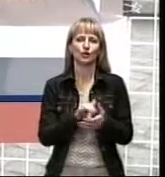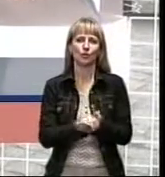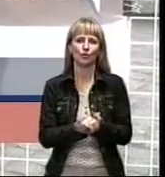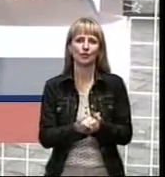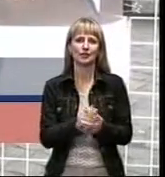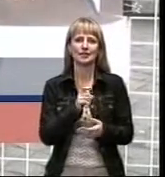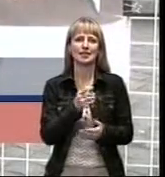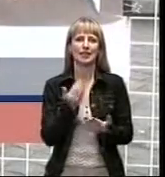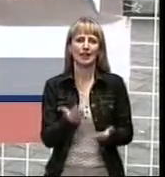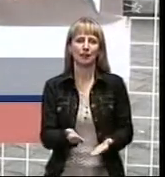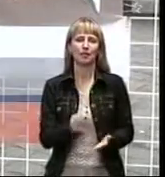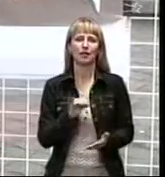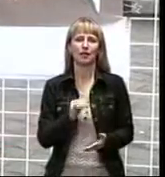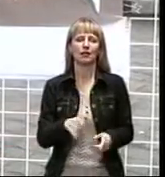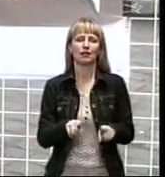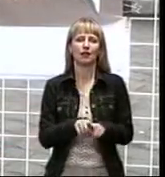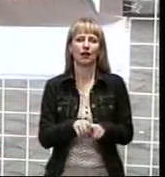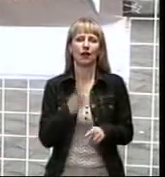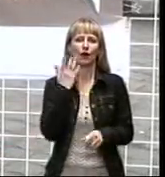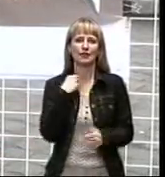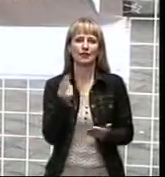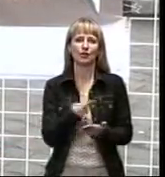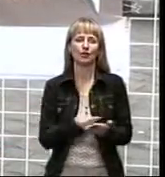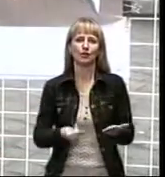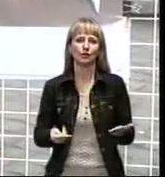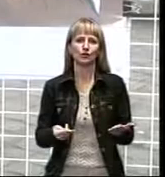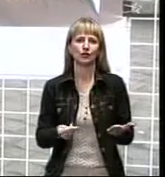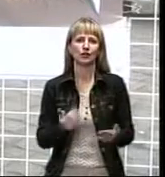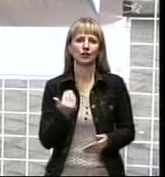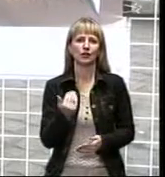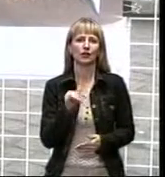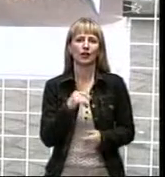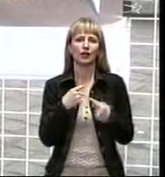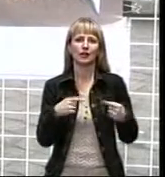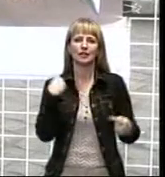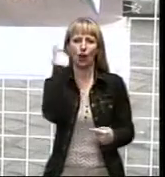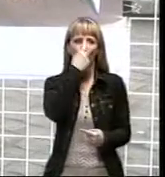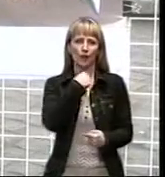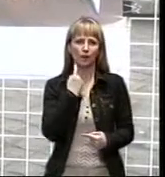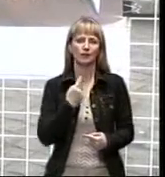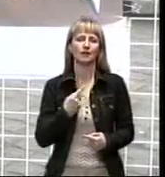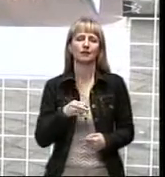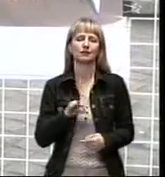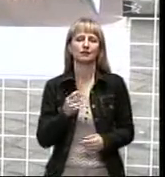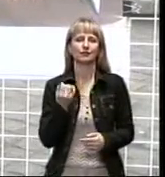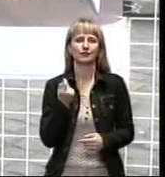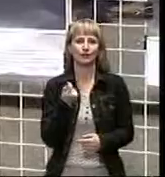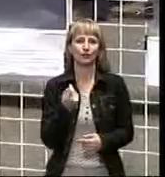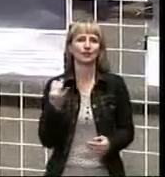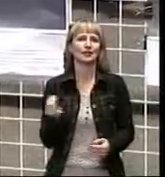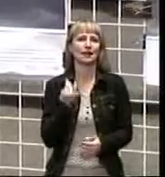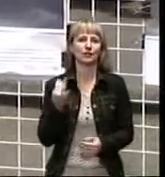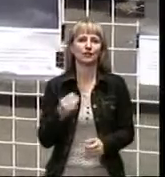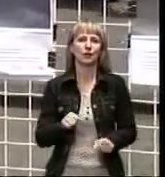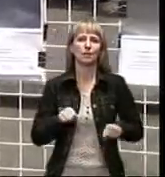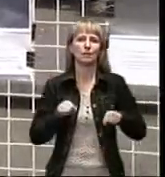з ними, але так, коли ти зображуєш їх у різних образах, так трошки цікавіше. Права